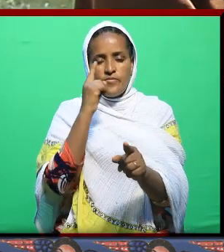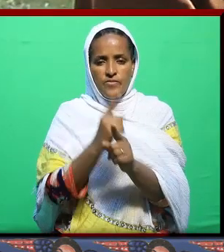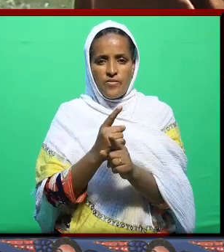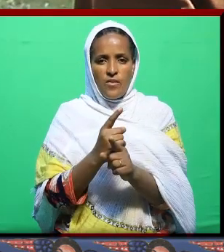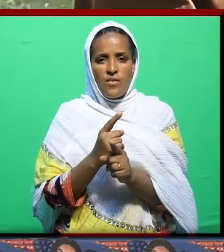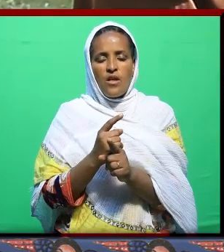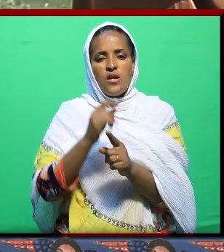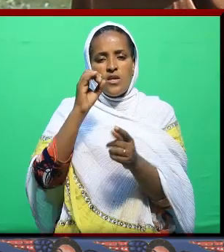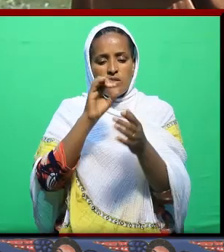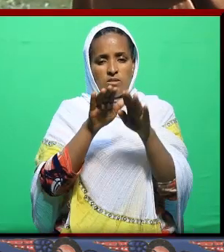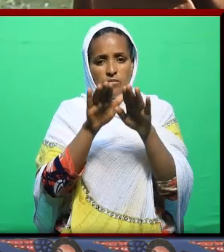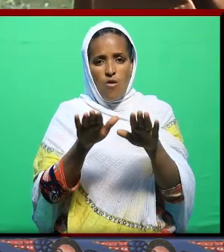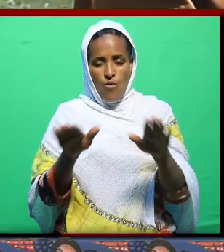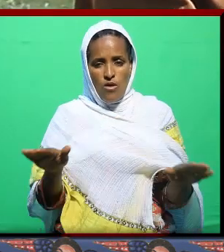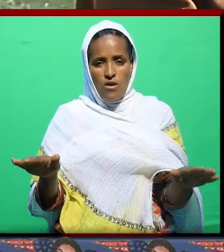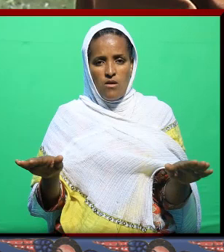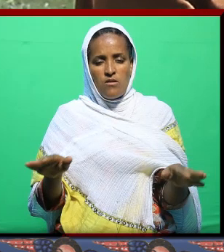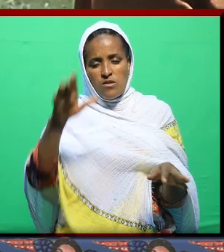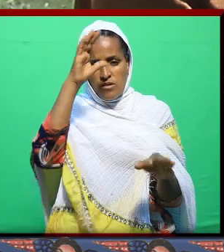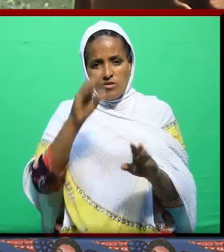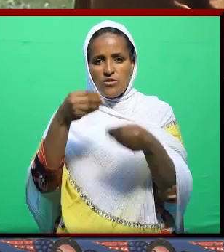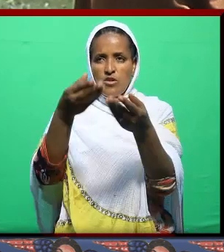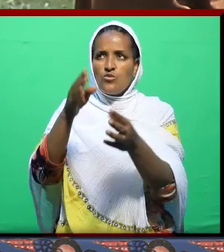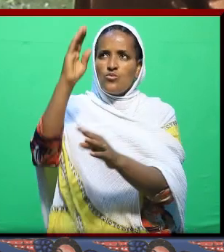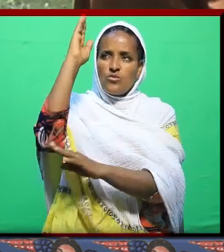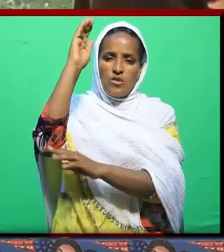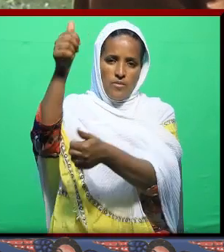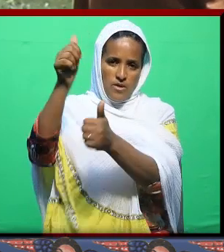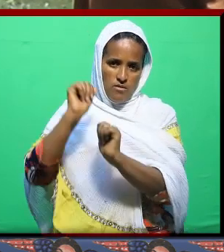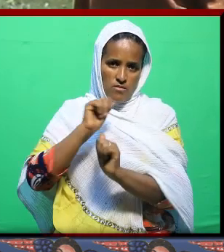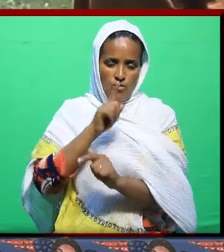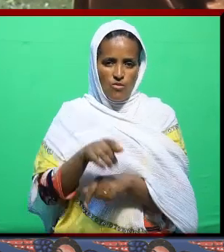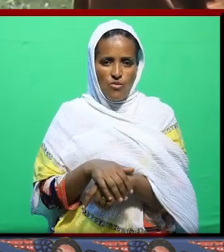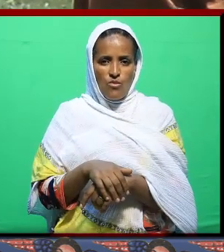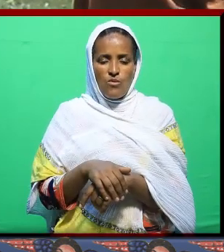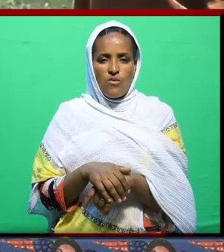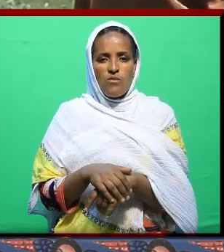ያው ጽማዊ ሰጩ እግዚአብሔር ነው።